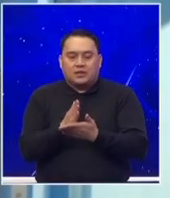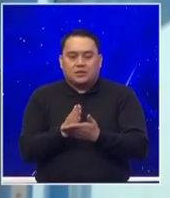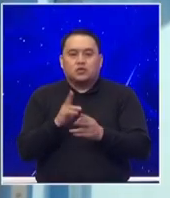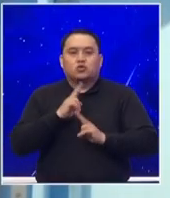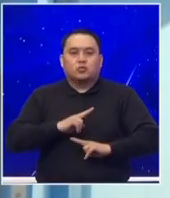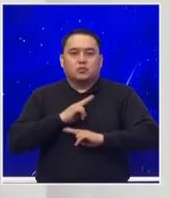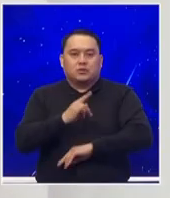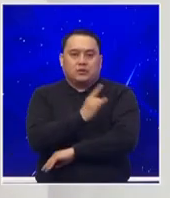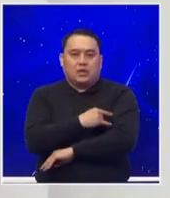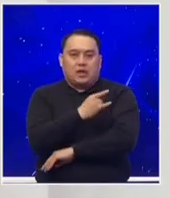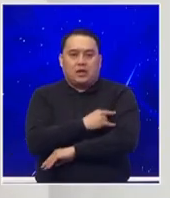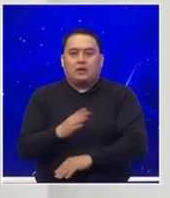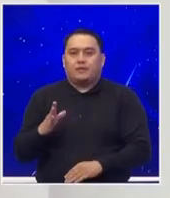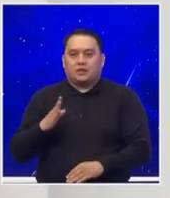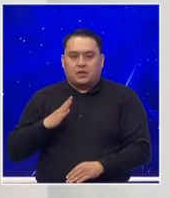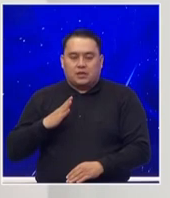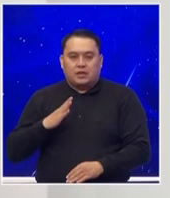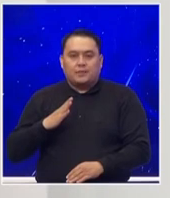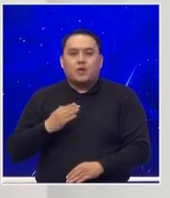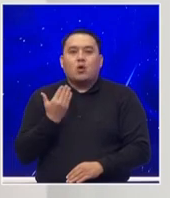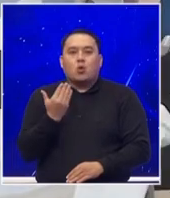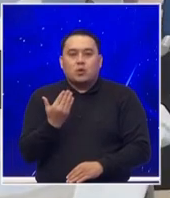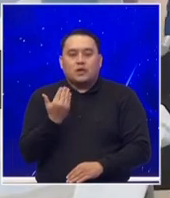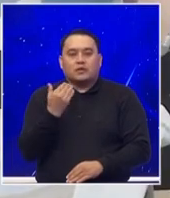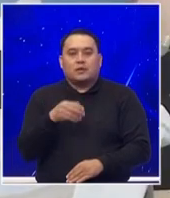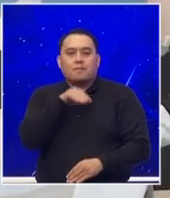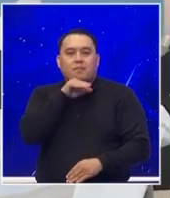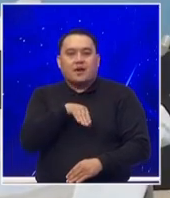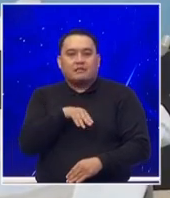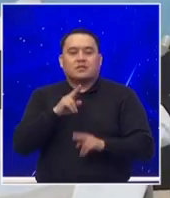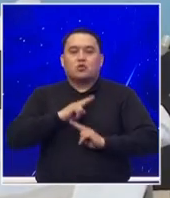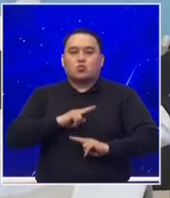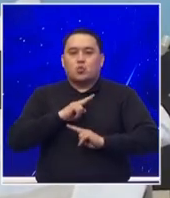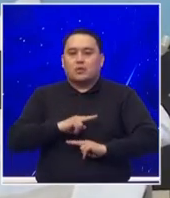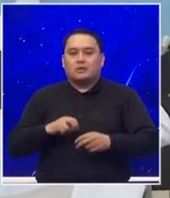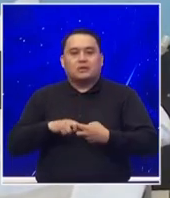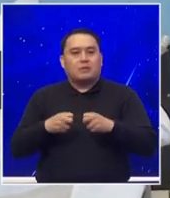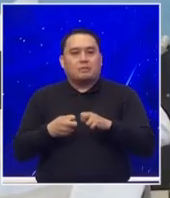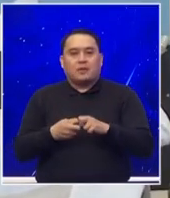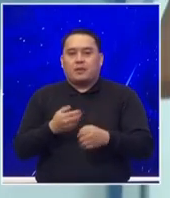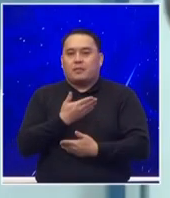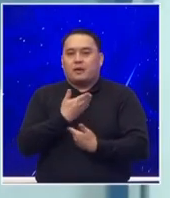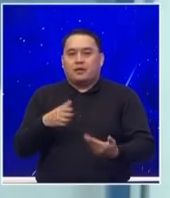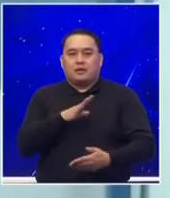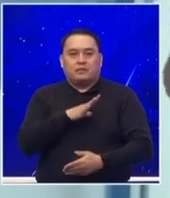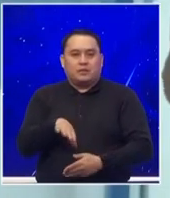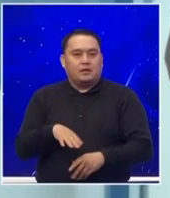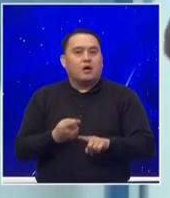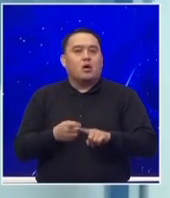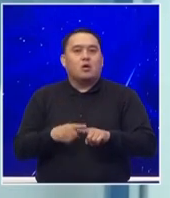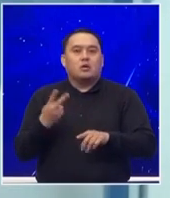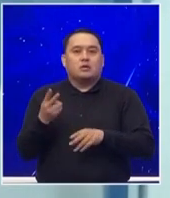анестезиолог дәрігерлер мен медбикелер тобы кезекшілік етіпті. Олардың кәсіби жұмыстарының арқасында барлық босану сәтті аяқталған.